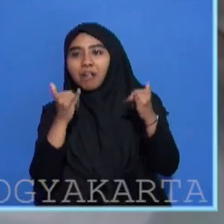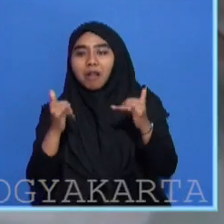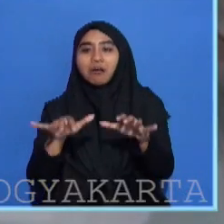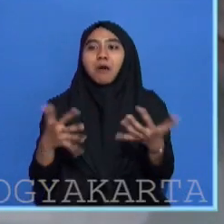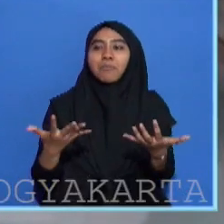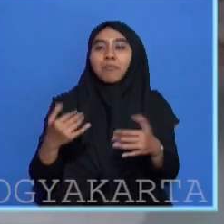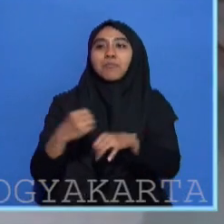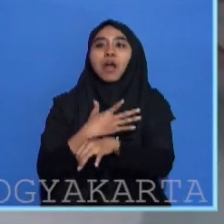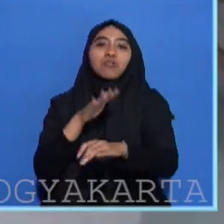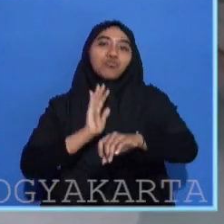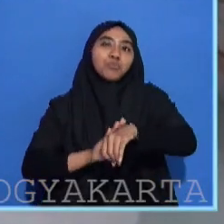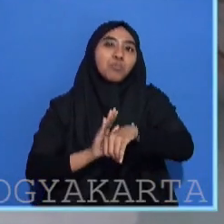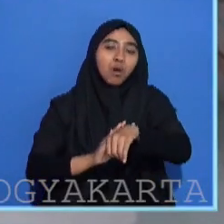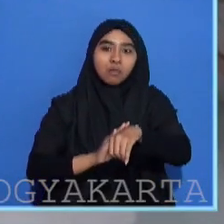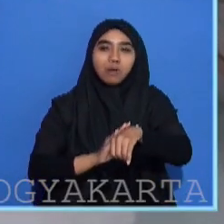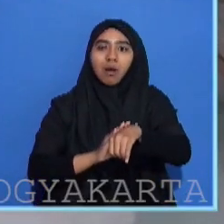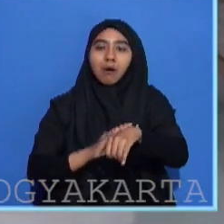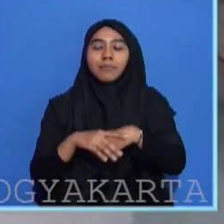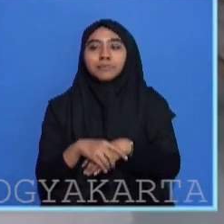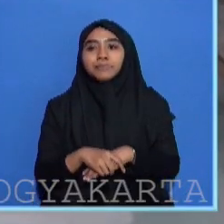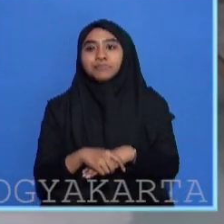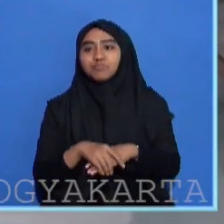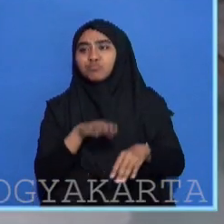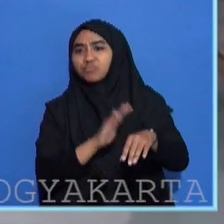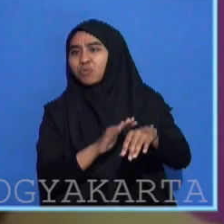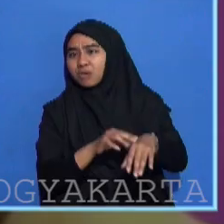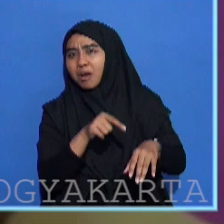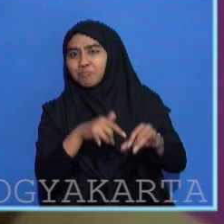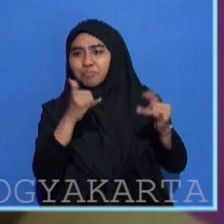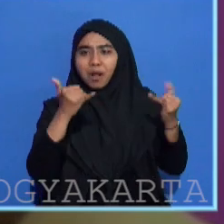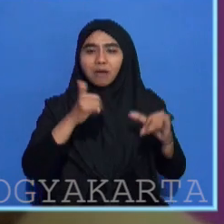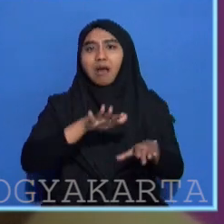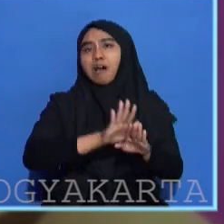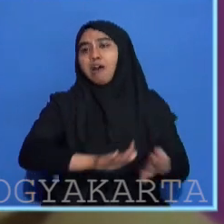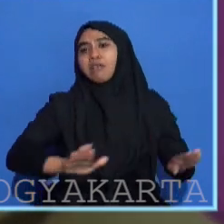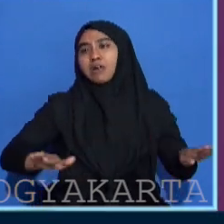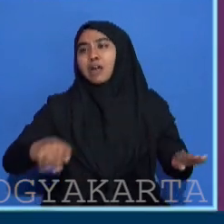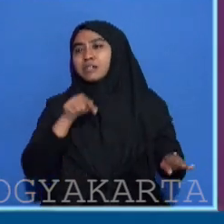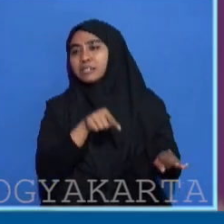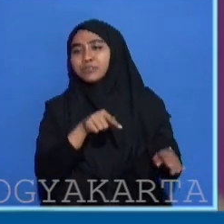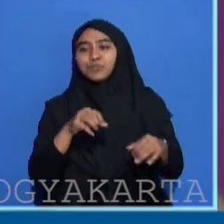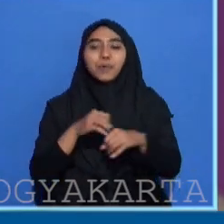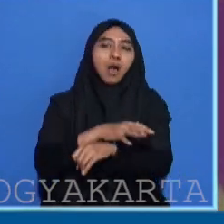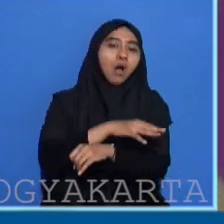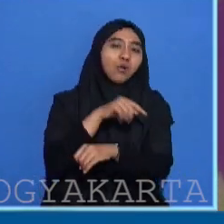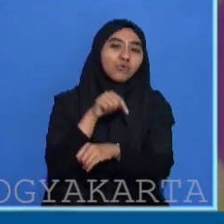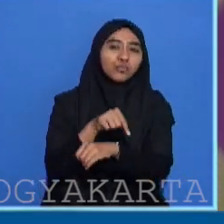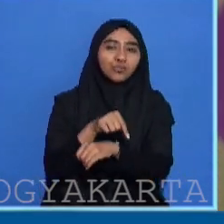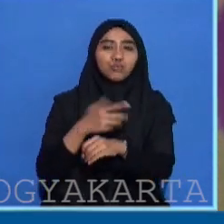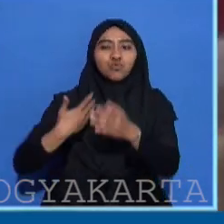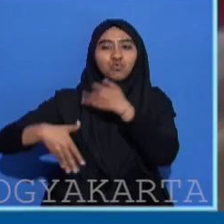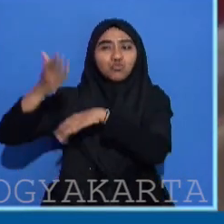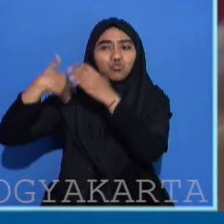minongko peranganing kabudayan dolanan lari Ugi kapangaribowo rikolos manten lari-lari Sami dolanan